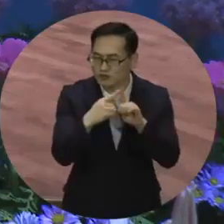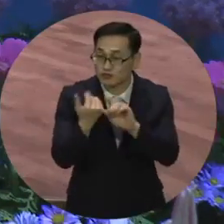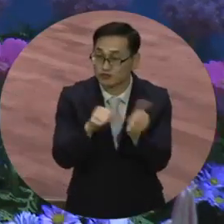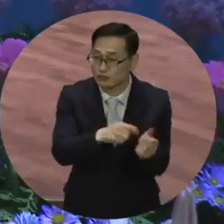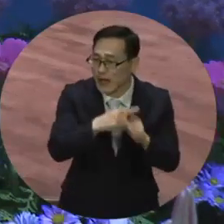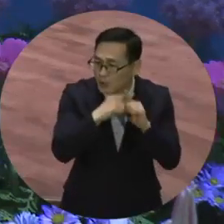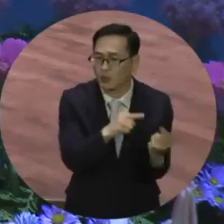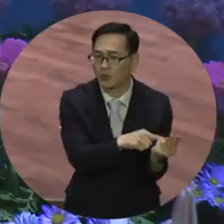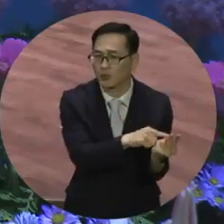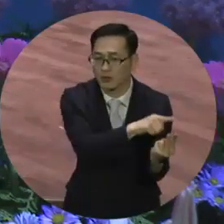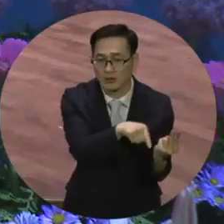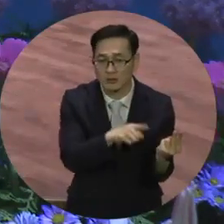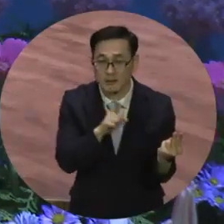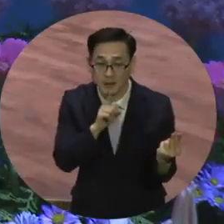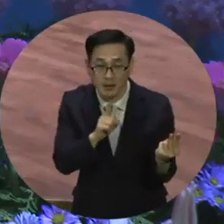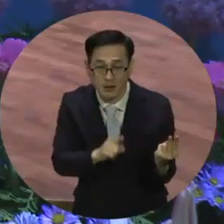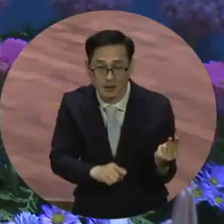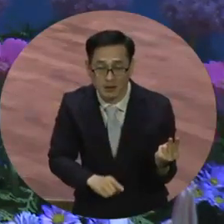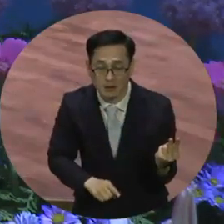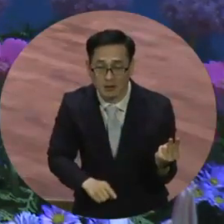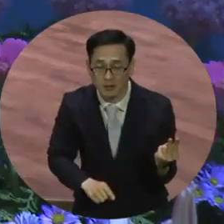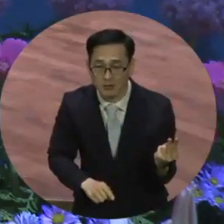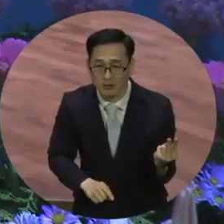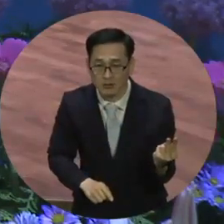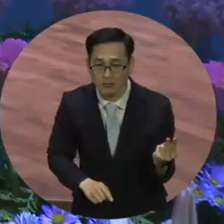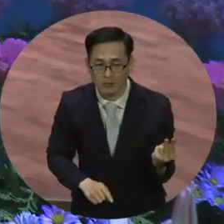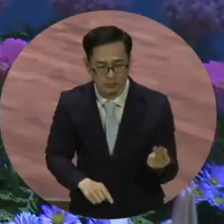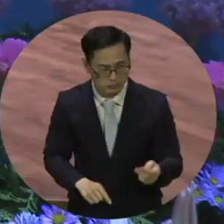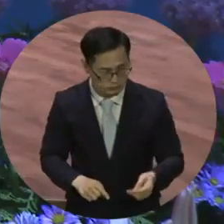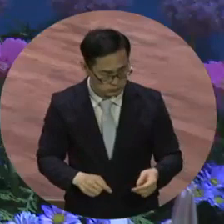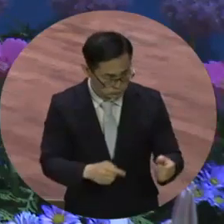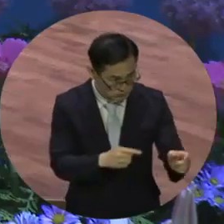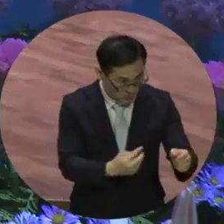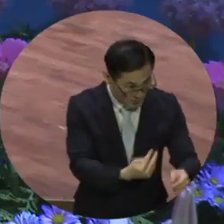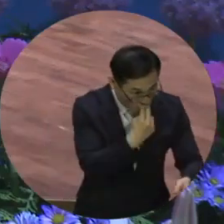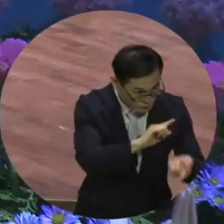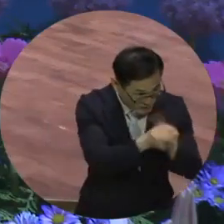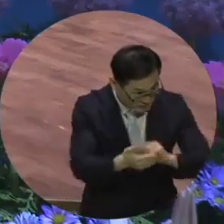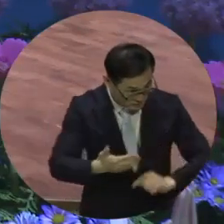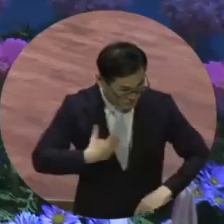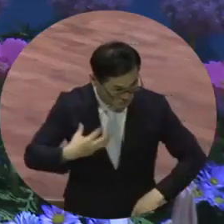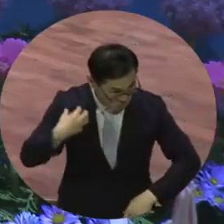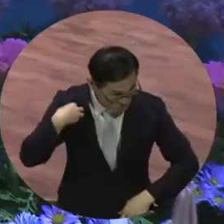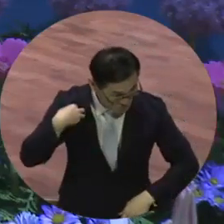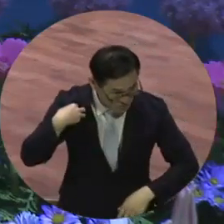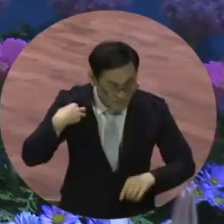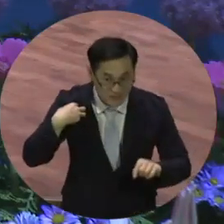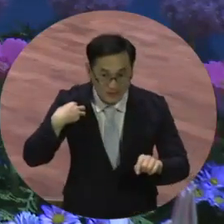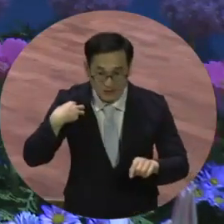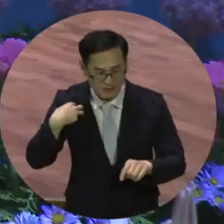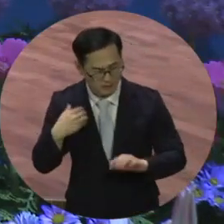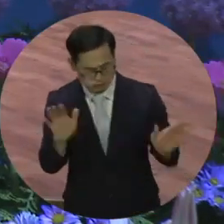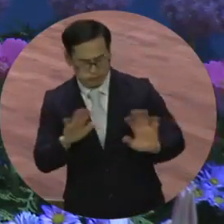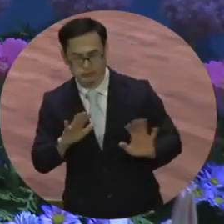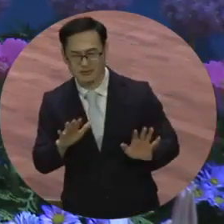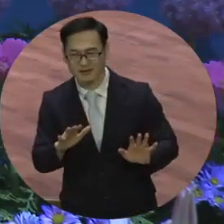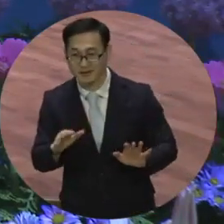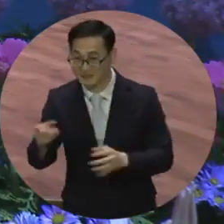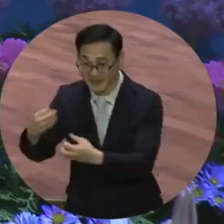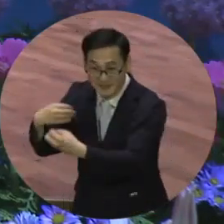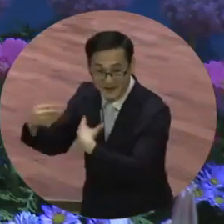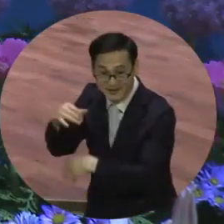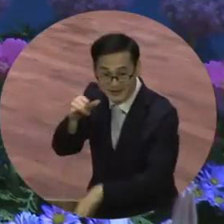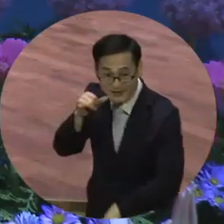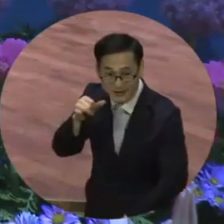되는 말이에요. 무슨 신앙생활 하면 하는 거지 목 소리 하냐. 그때는 예수 믿으면 복음